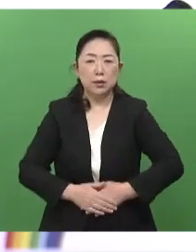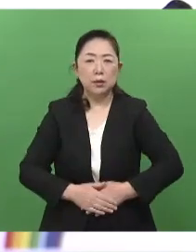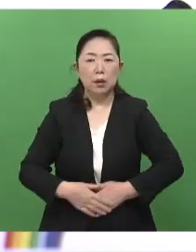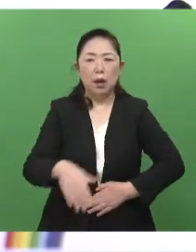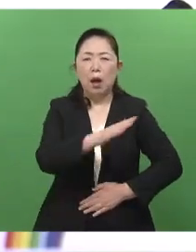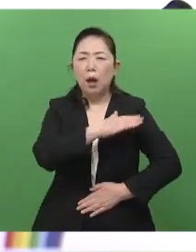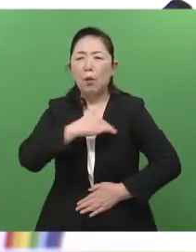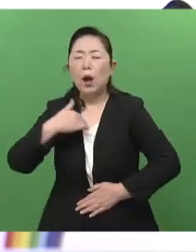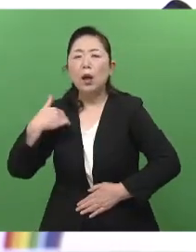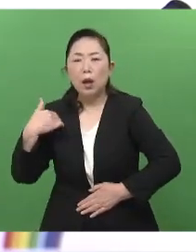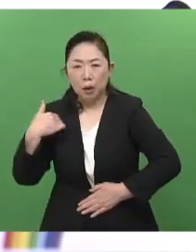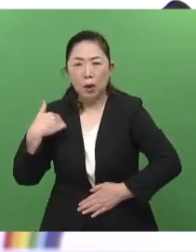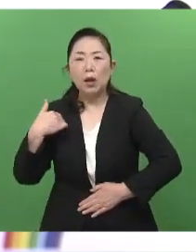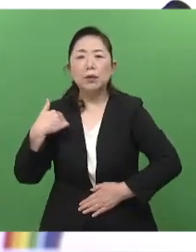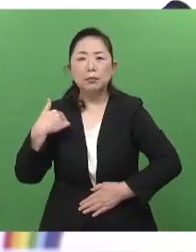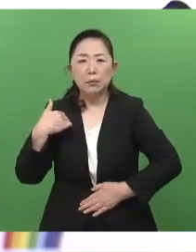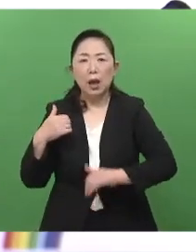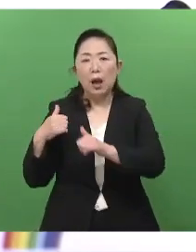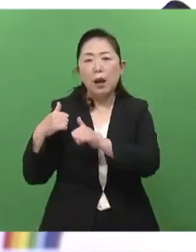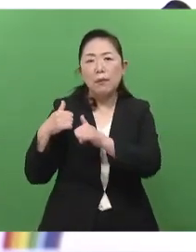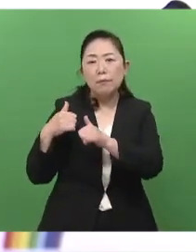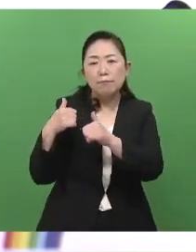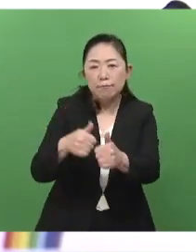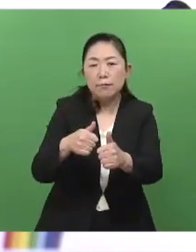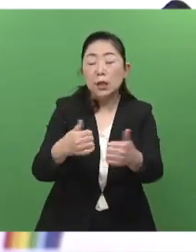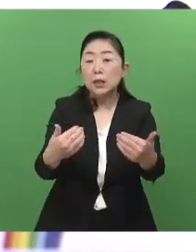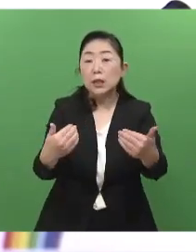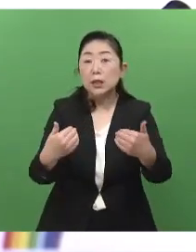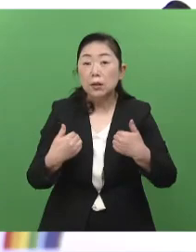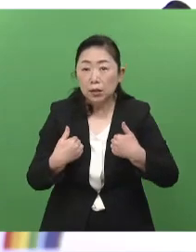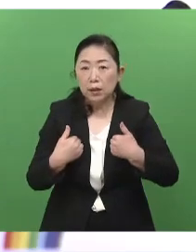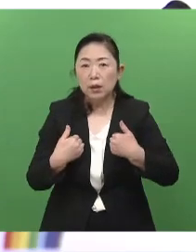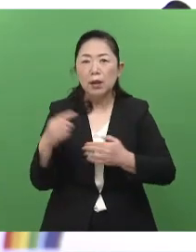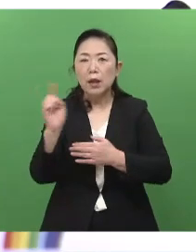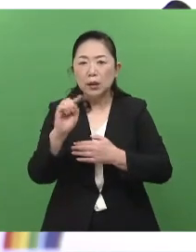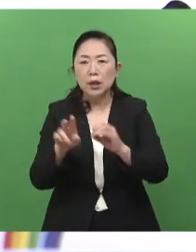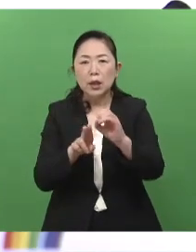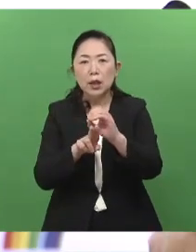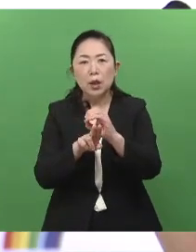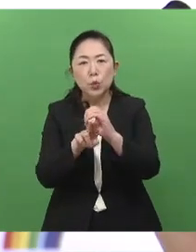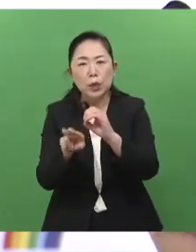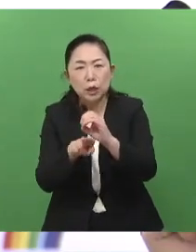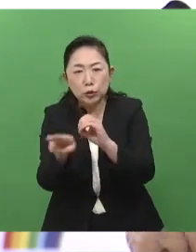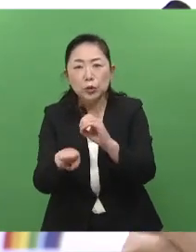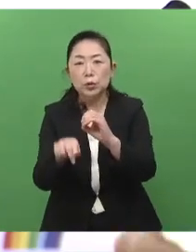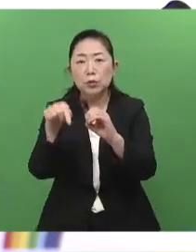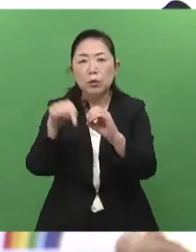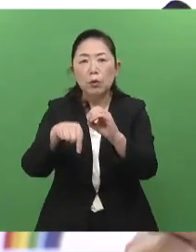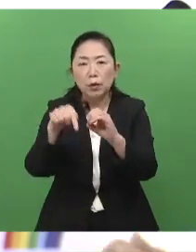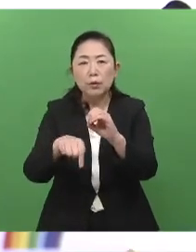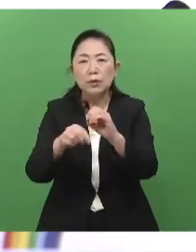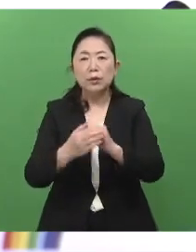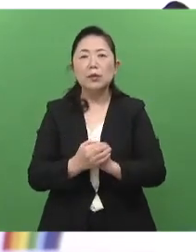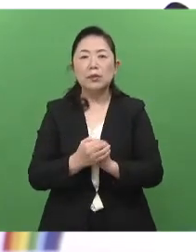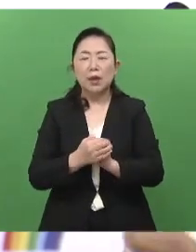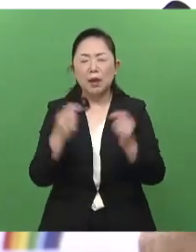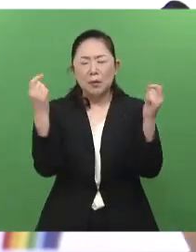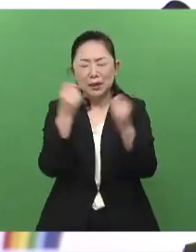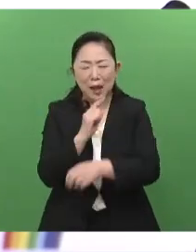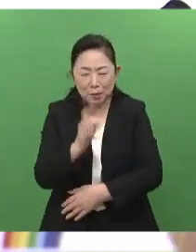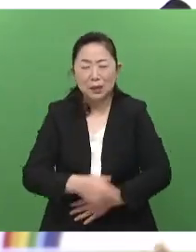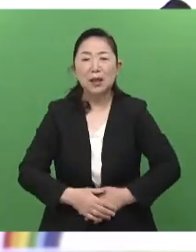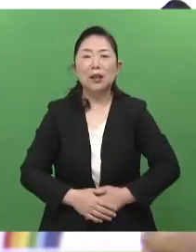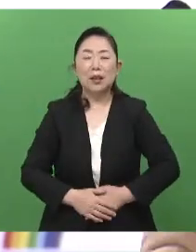々が戦うべきはコロナウイルスではない、人ではない、コロナウイルス、あ、ごめんなさい、大きく間違えました